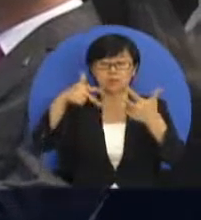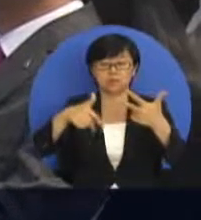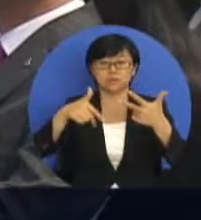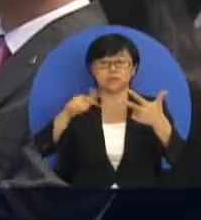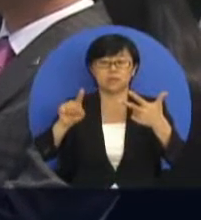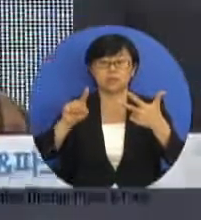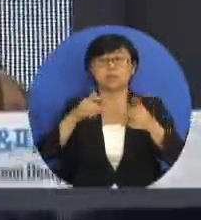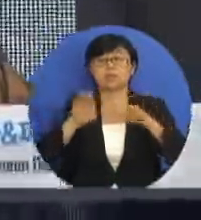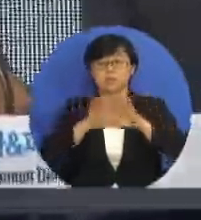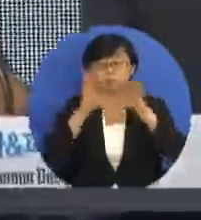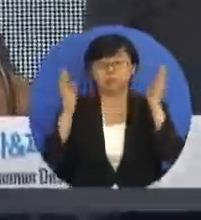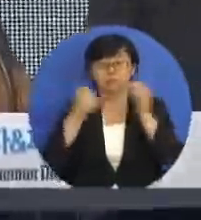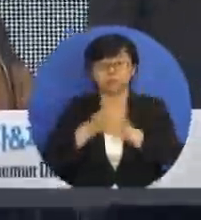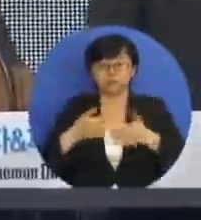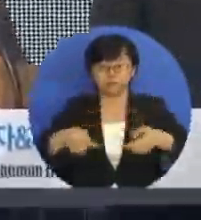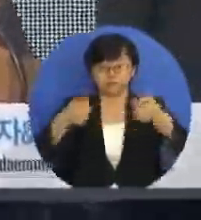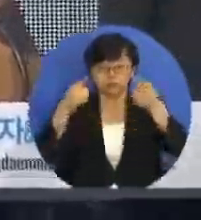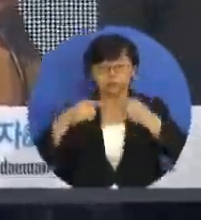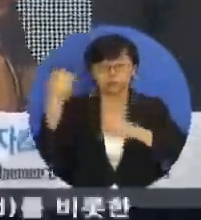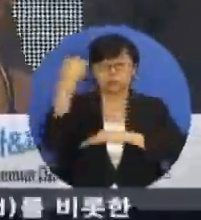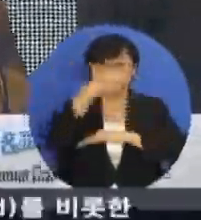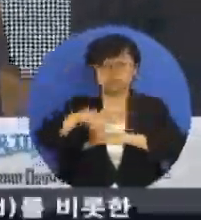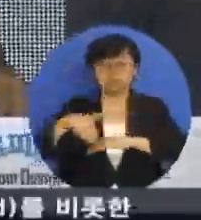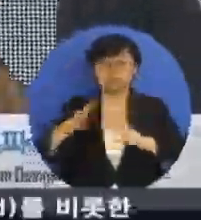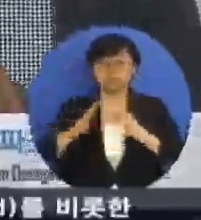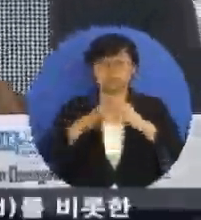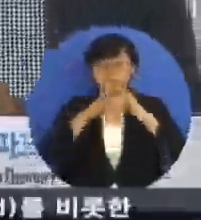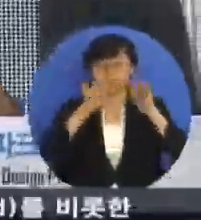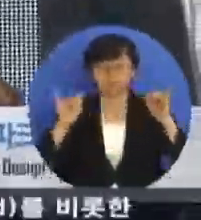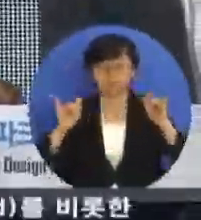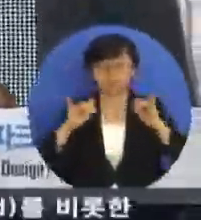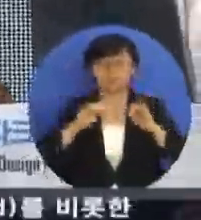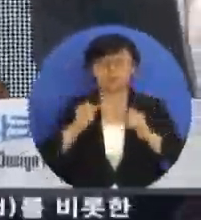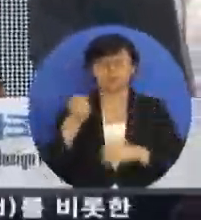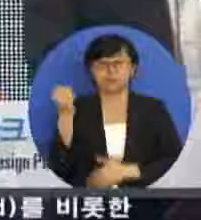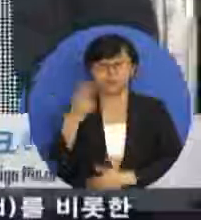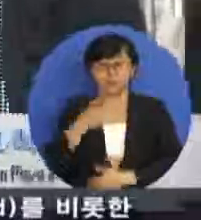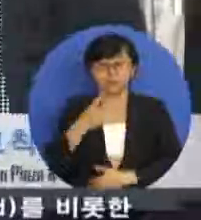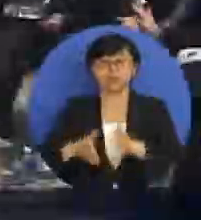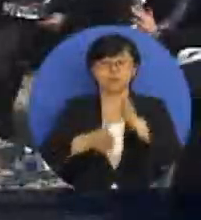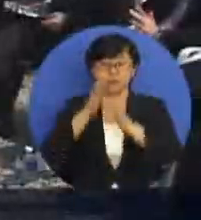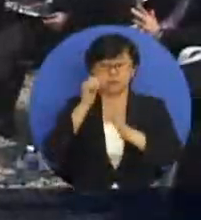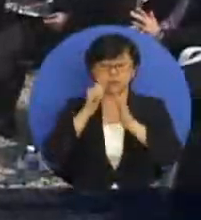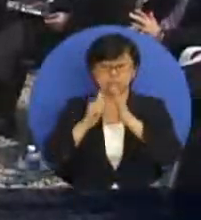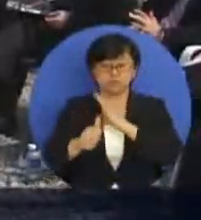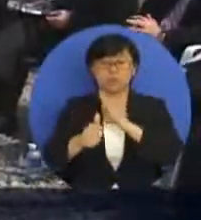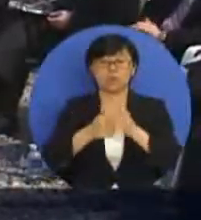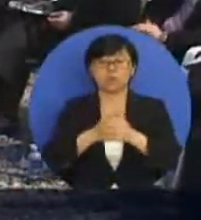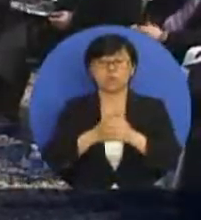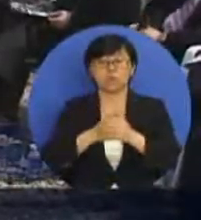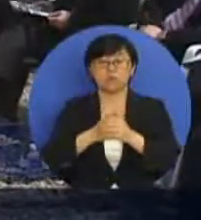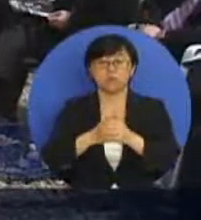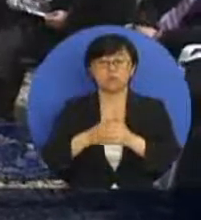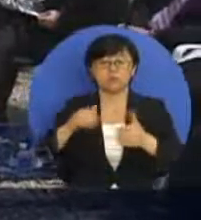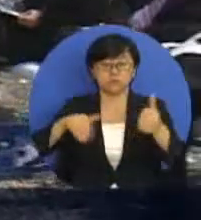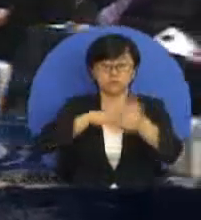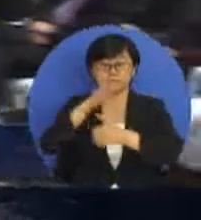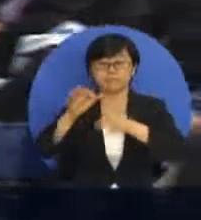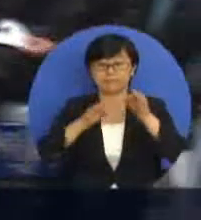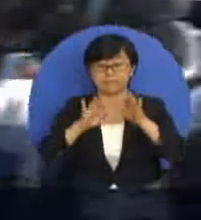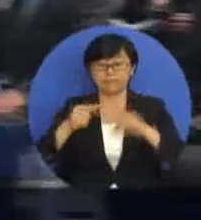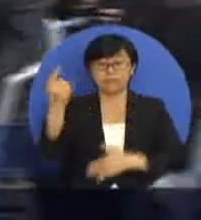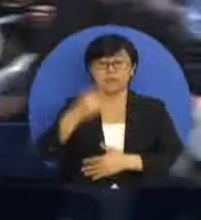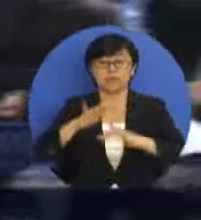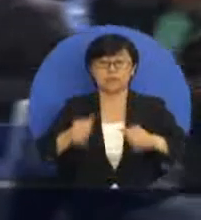7가에서 열렸습니다. 착공식에는 설계자인 세계적 건축가 자하 하디드를 비롯한 관련 인사와 시민 대표,